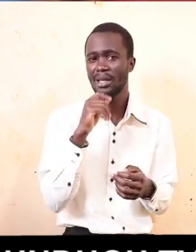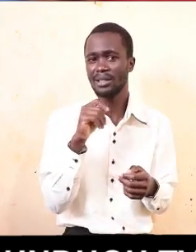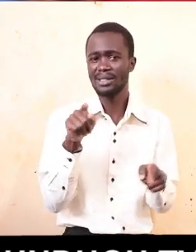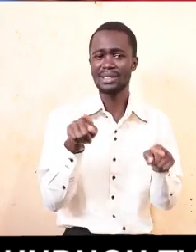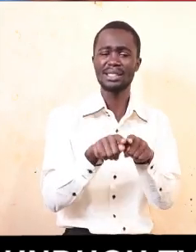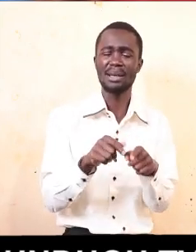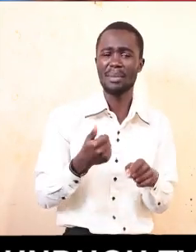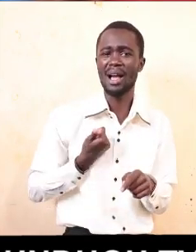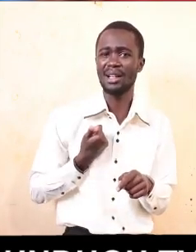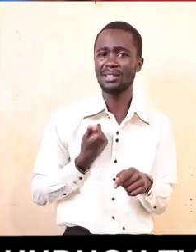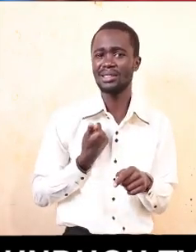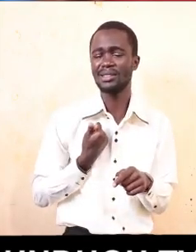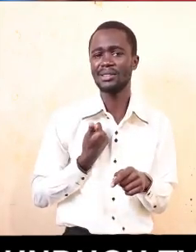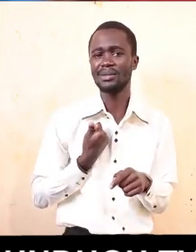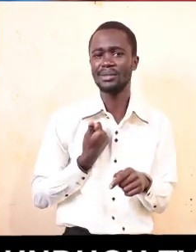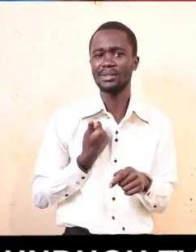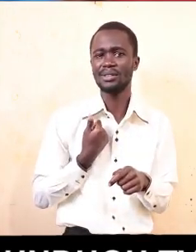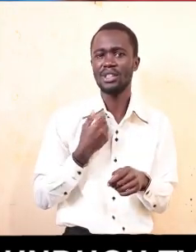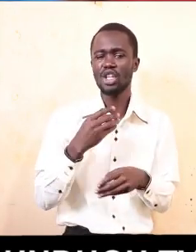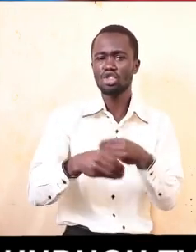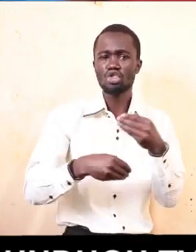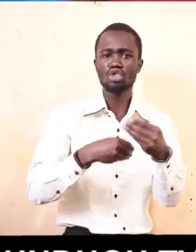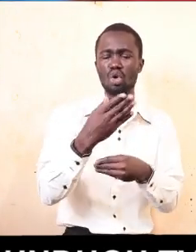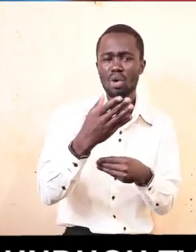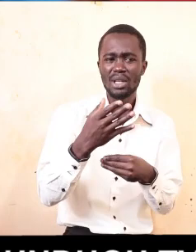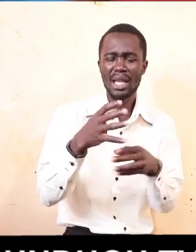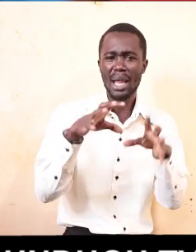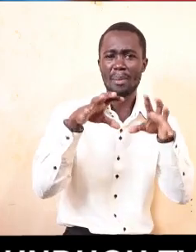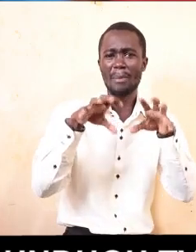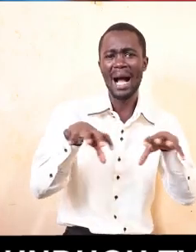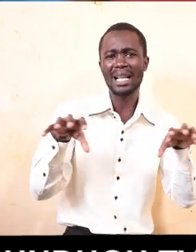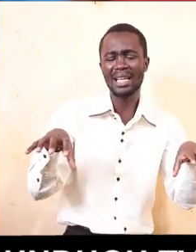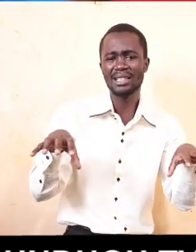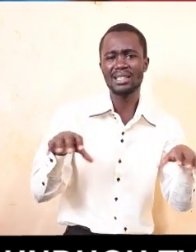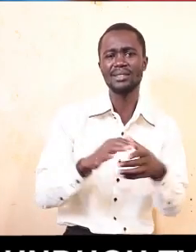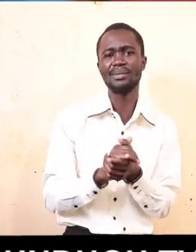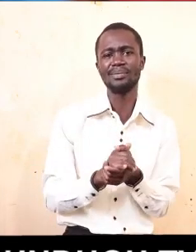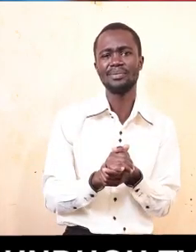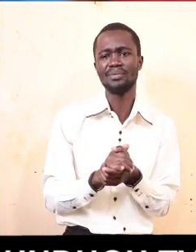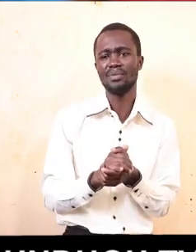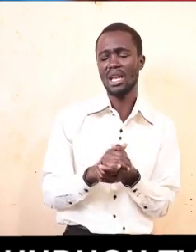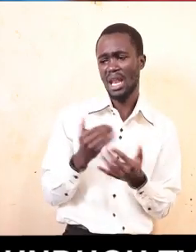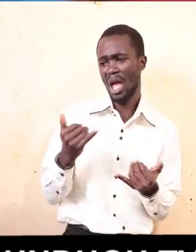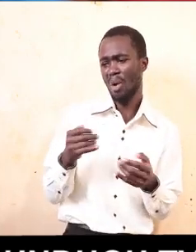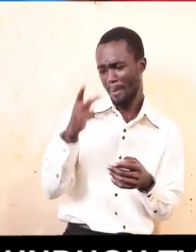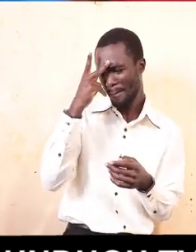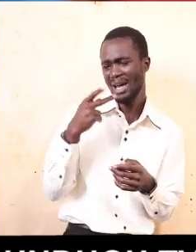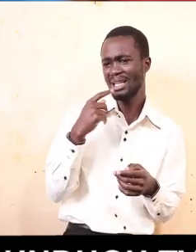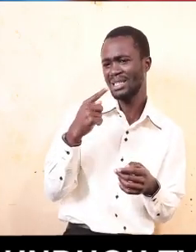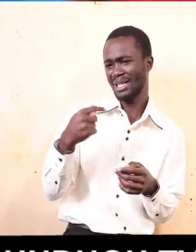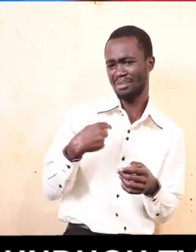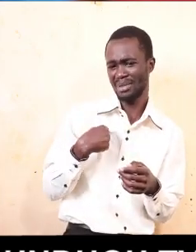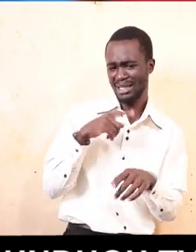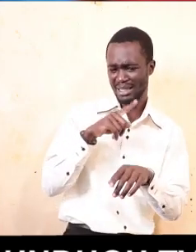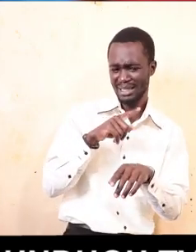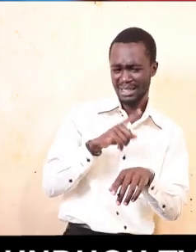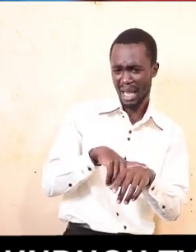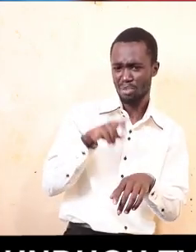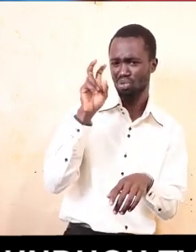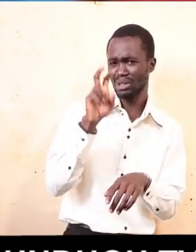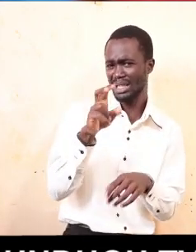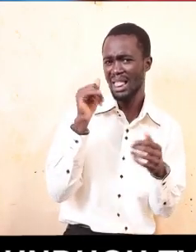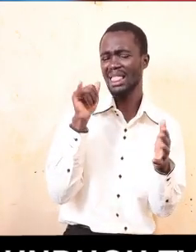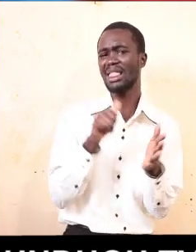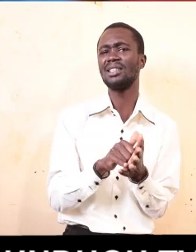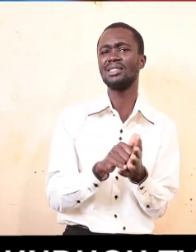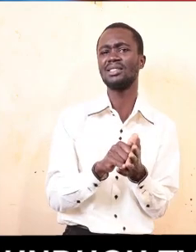wa kike waliuswa mnanda. Hebu niambie mzazi akiona hilo jambo la